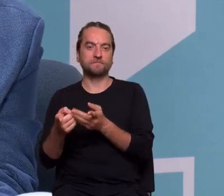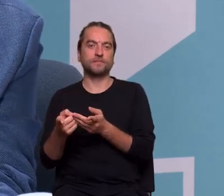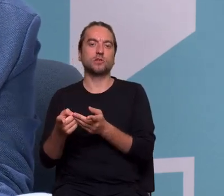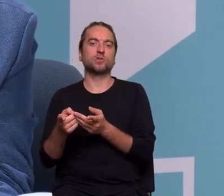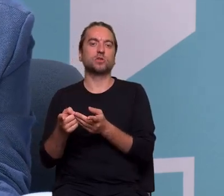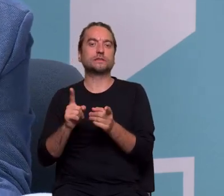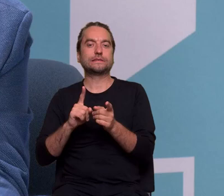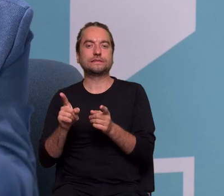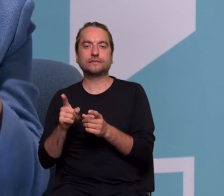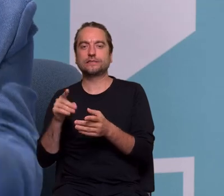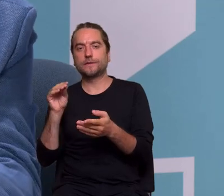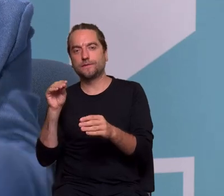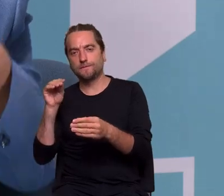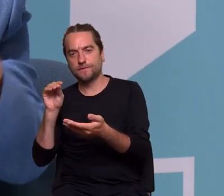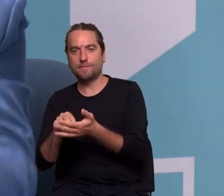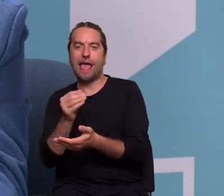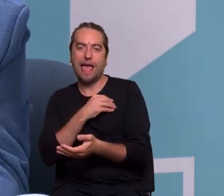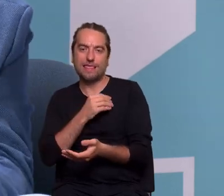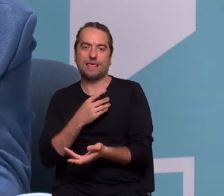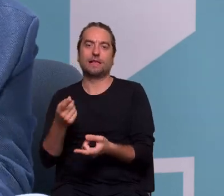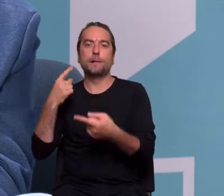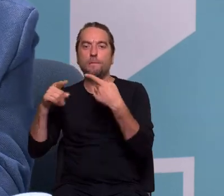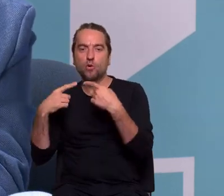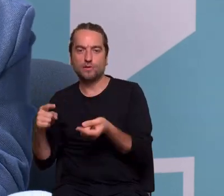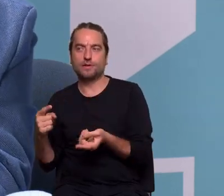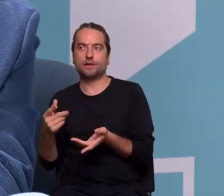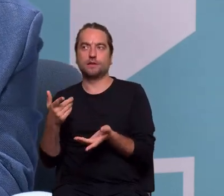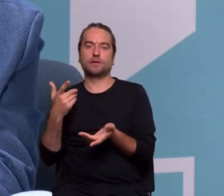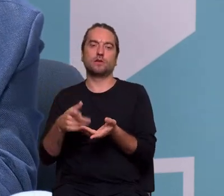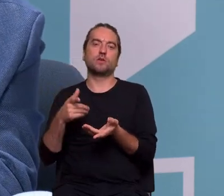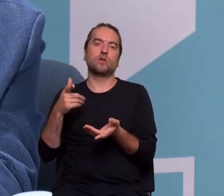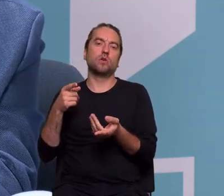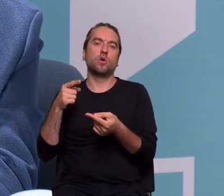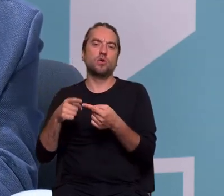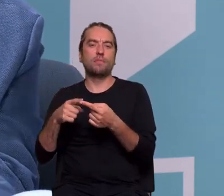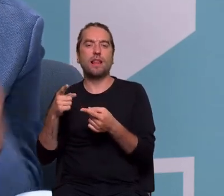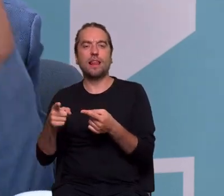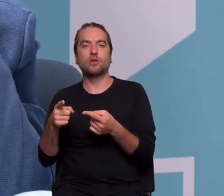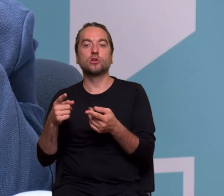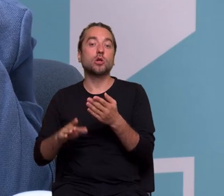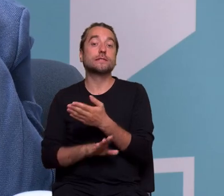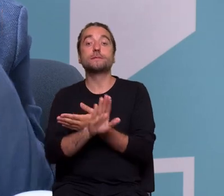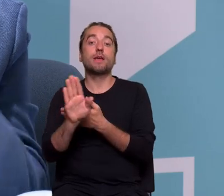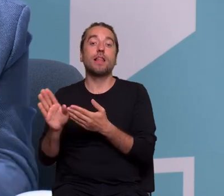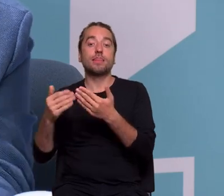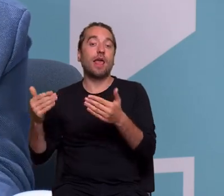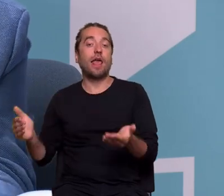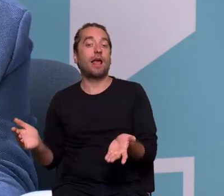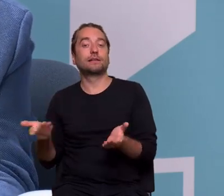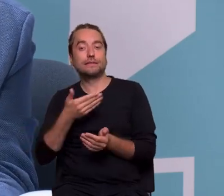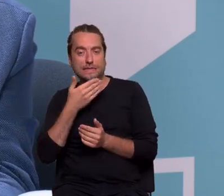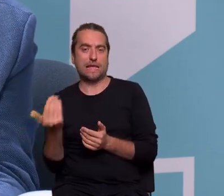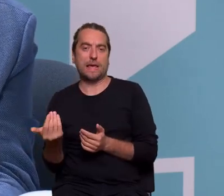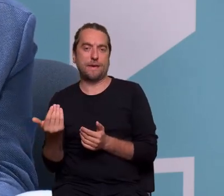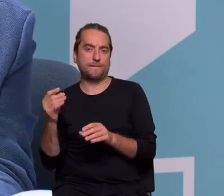pozbawiony znaczenia jakiegoś już etycznego, politycznego element spektaklu, o tak bym powiedział, kiedy się zamienia w